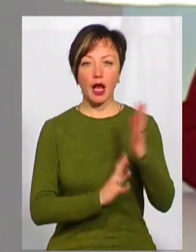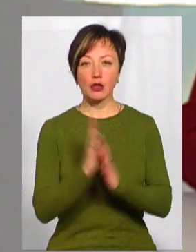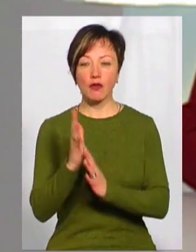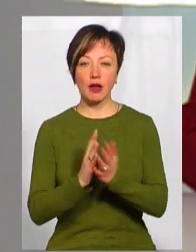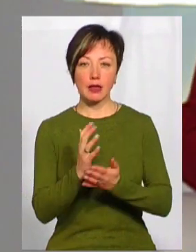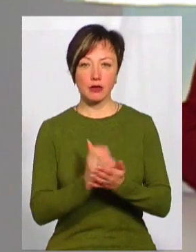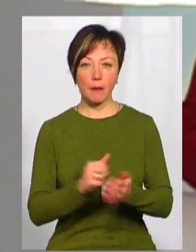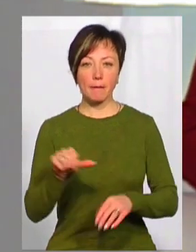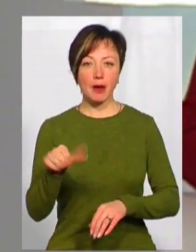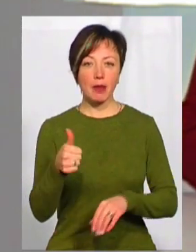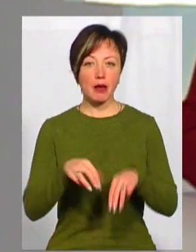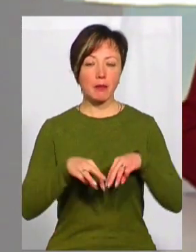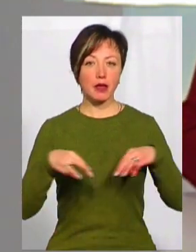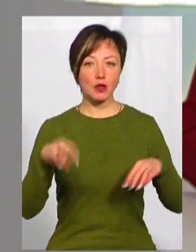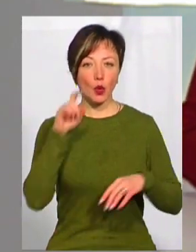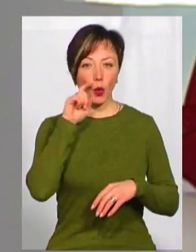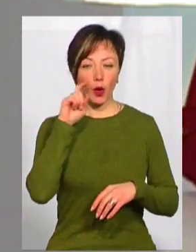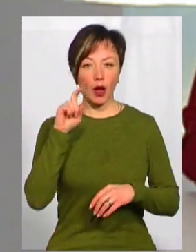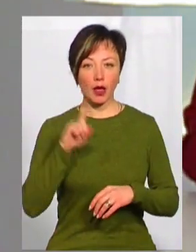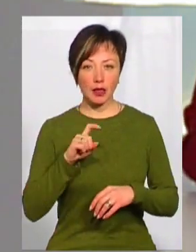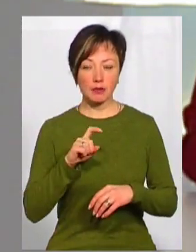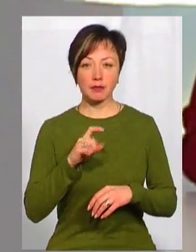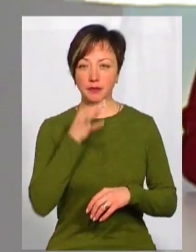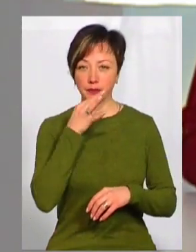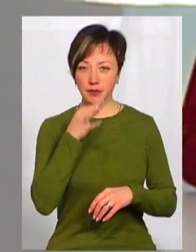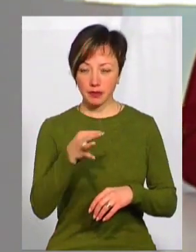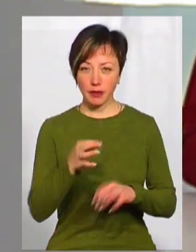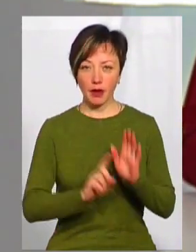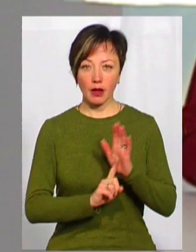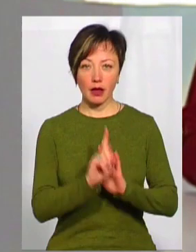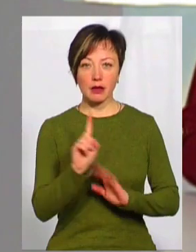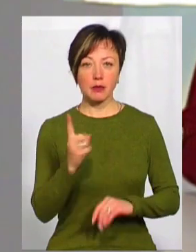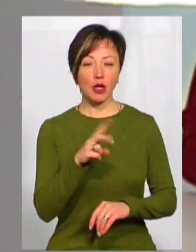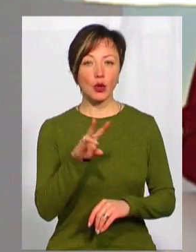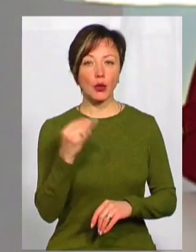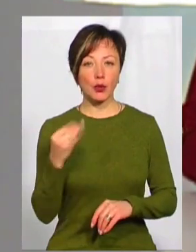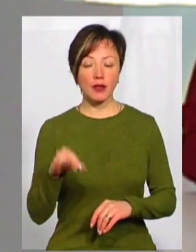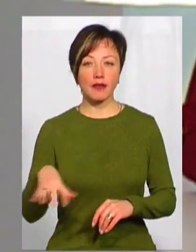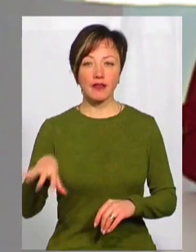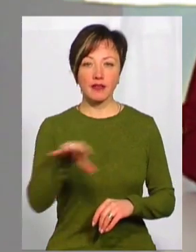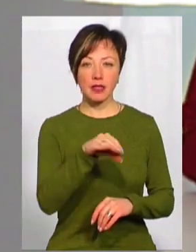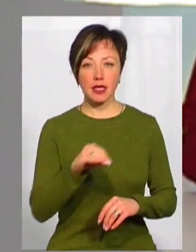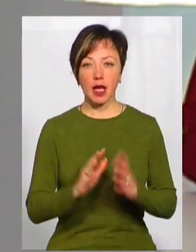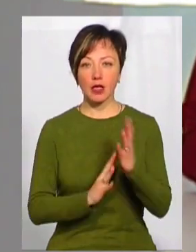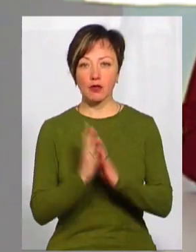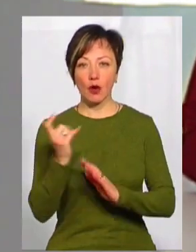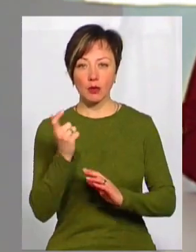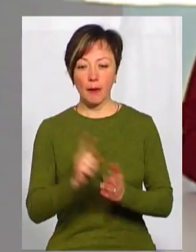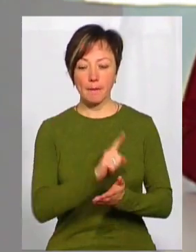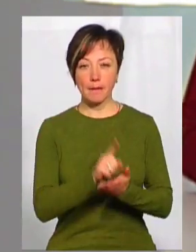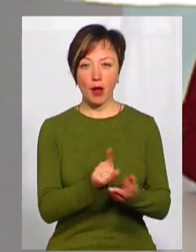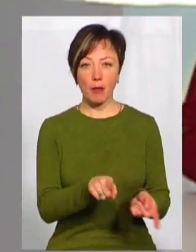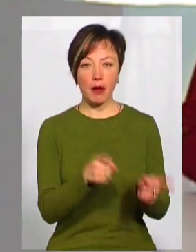ресурсів прем'єр-міністр України Олексій Гончарук зазначив, що з 1 лютого усі лісові господарства мають перейти